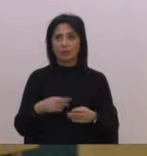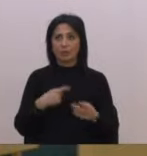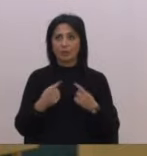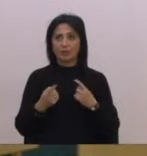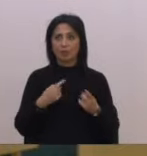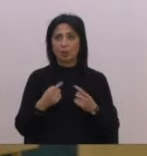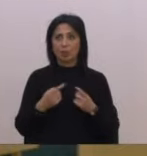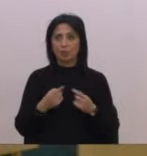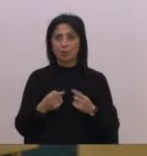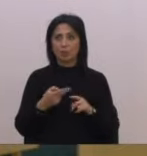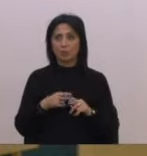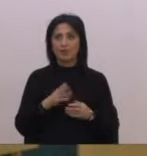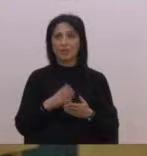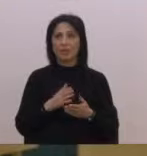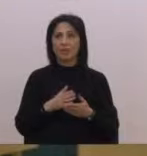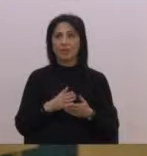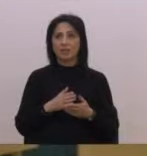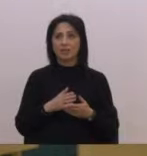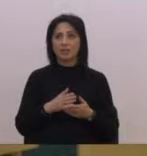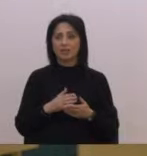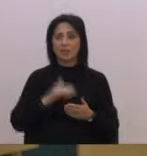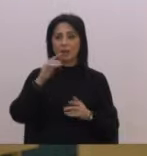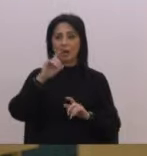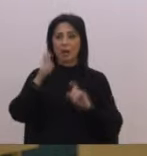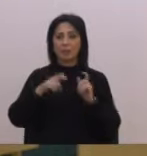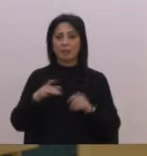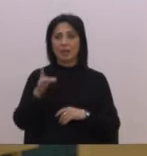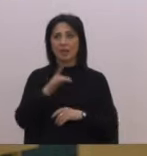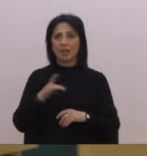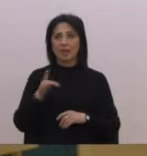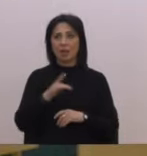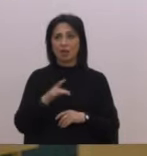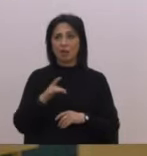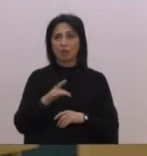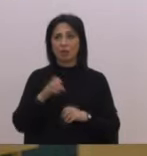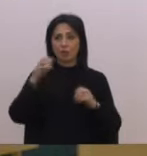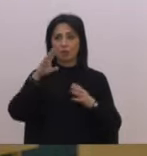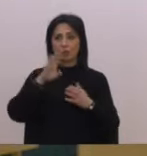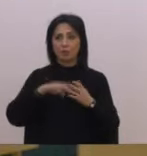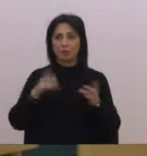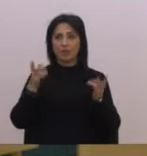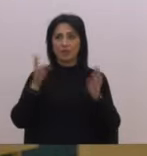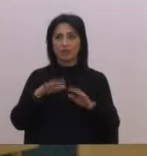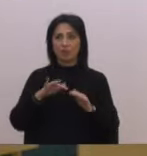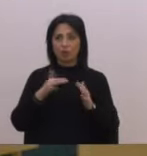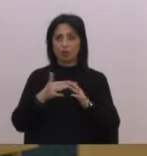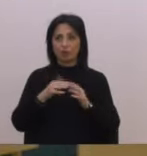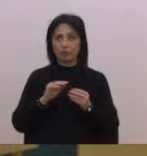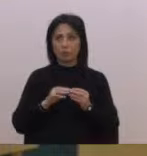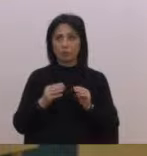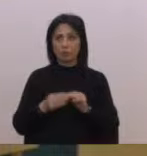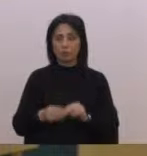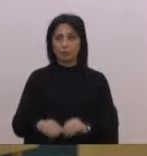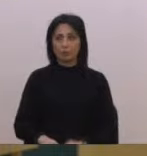ვისაუბრო, ეს გახლავთ მაღალმთიანი რეგიონების უშუქოდ დარჩენილი სოფლების პრობლემა.